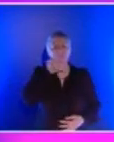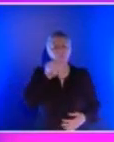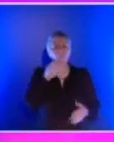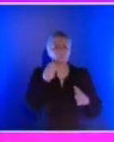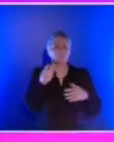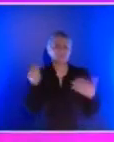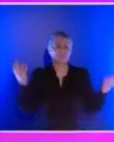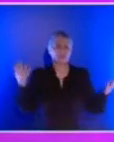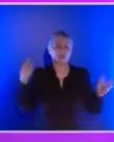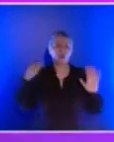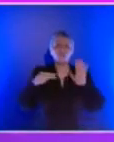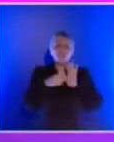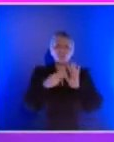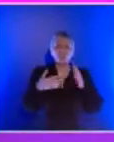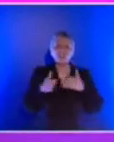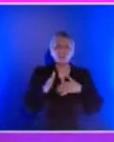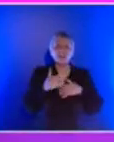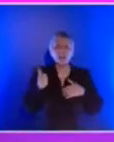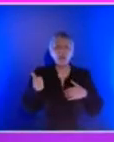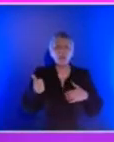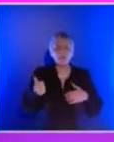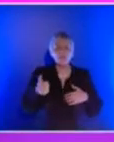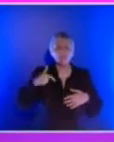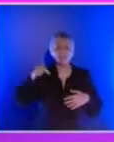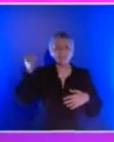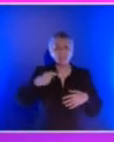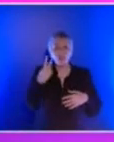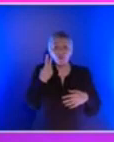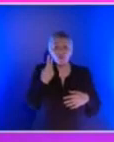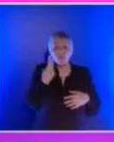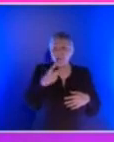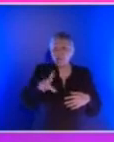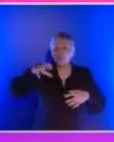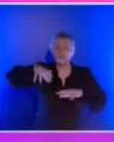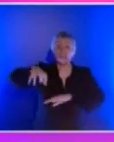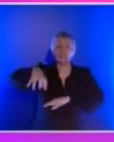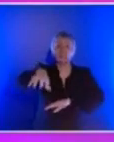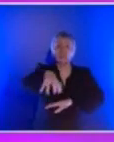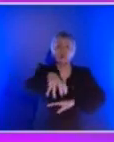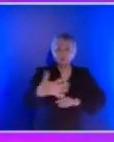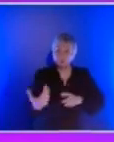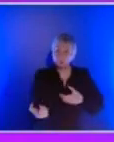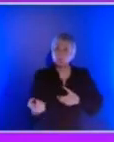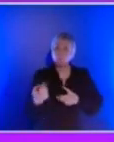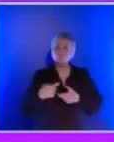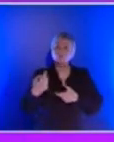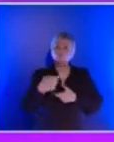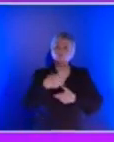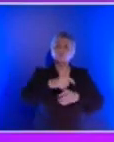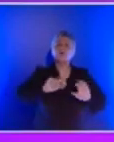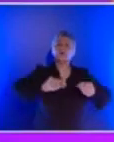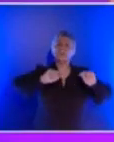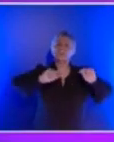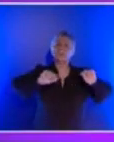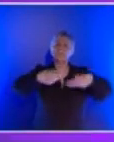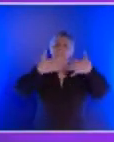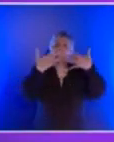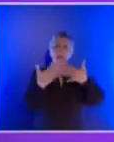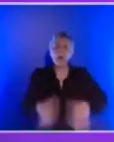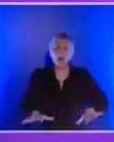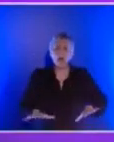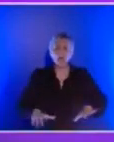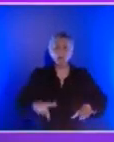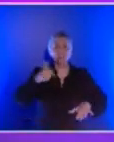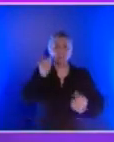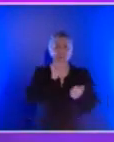2016 200 χώρες από όλο τον κόσμο συμφώνησαν για πρώτη φορά δεσμευτικά,